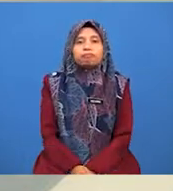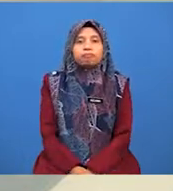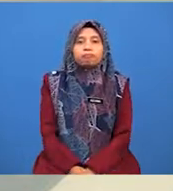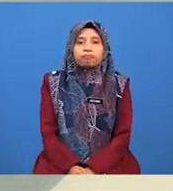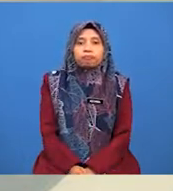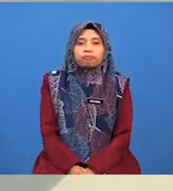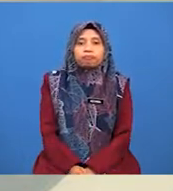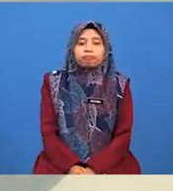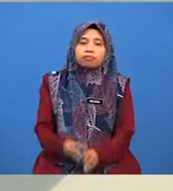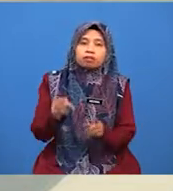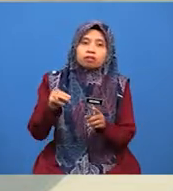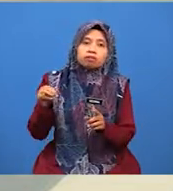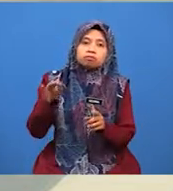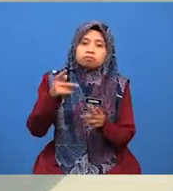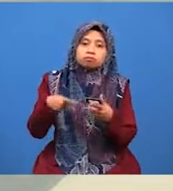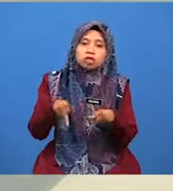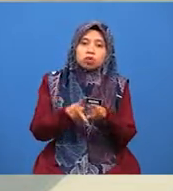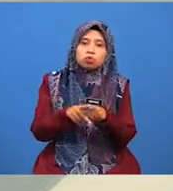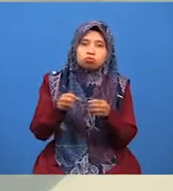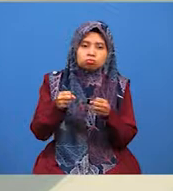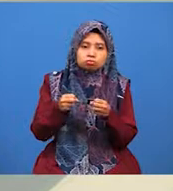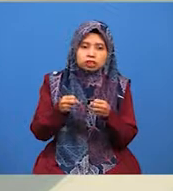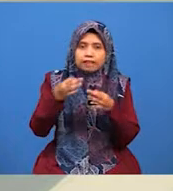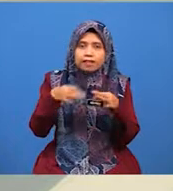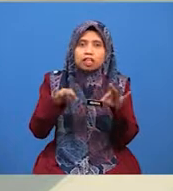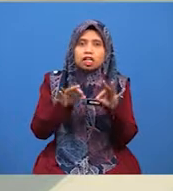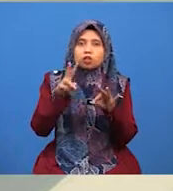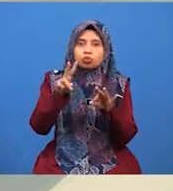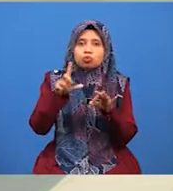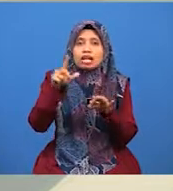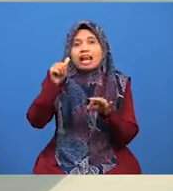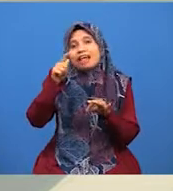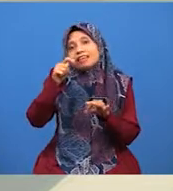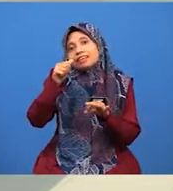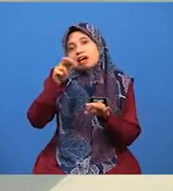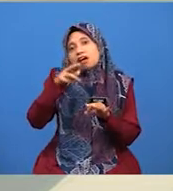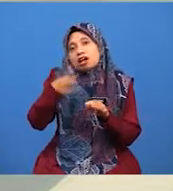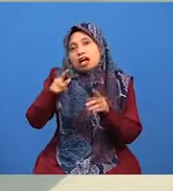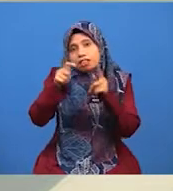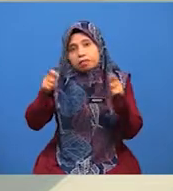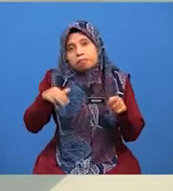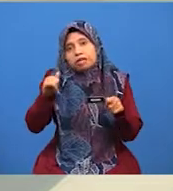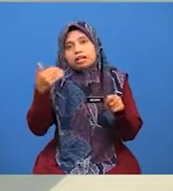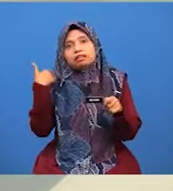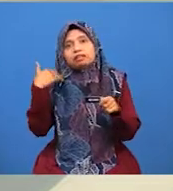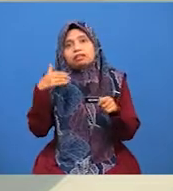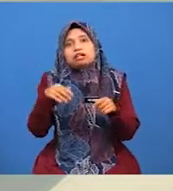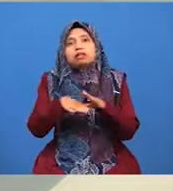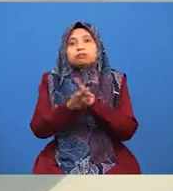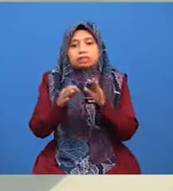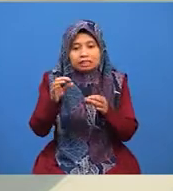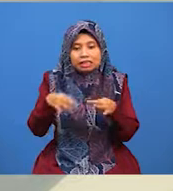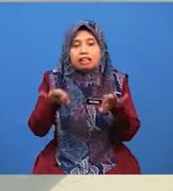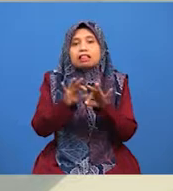bahasa. Murid-murid perlu menghuraikan 2 latar tempat yang terdapat dalam